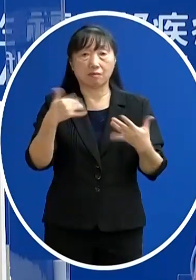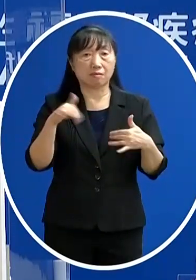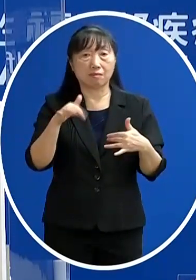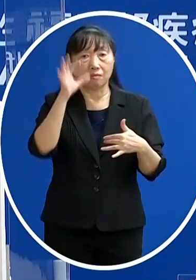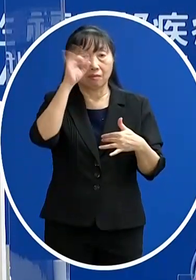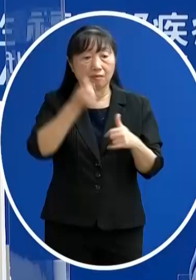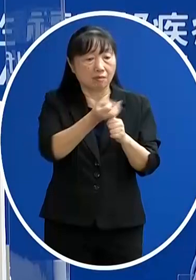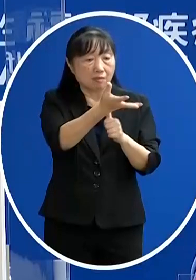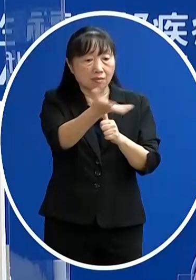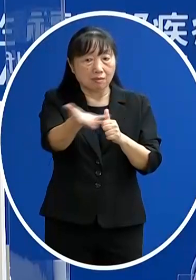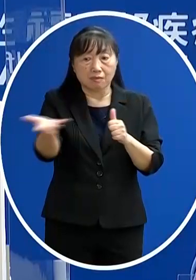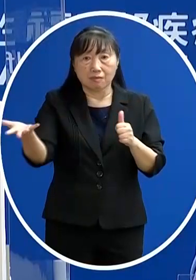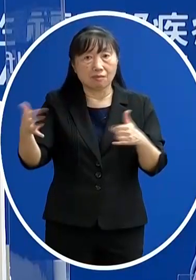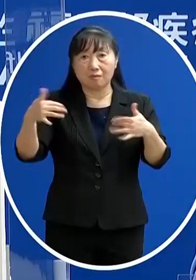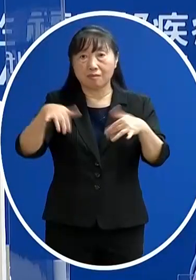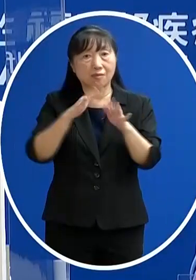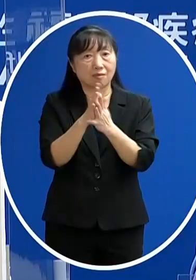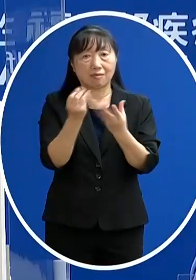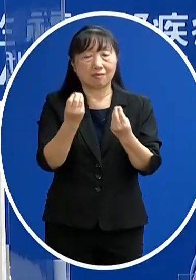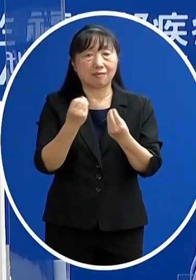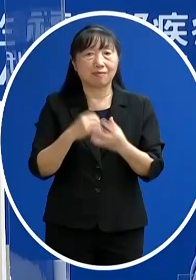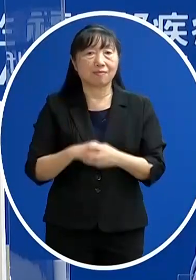扩散的一个迹象，